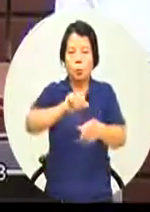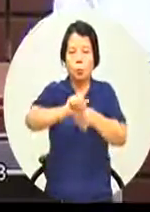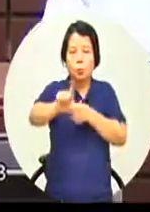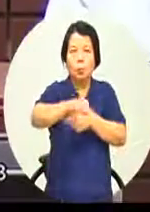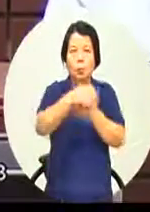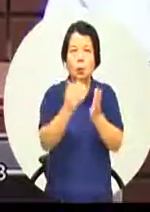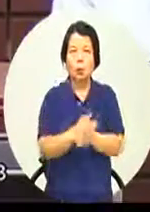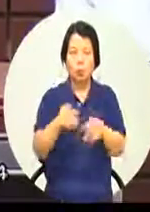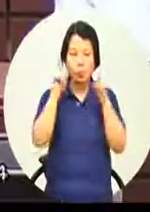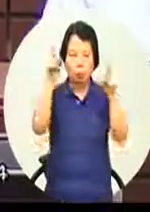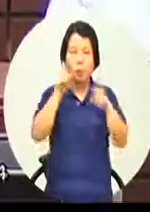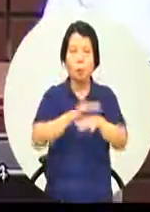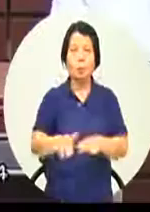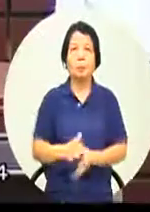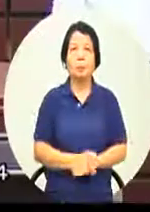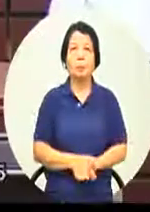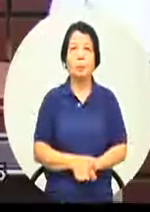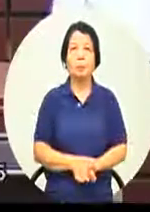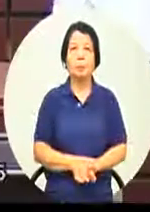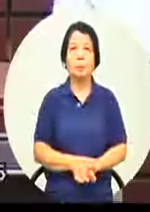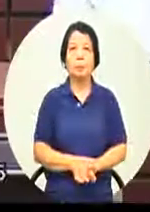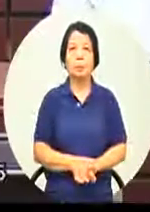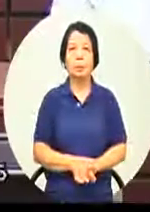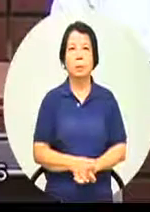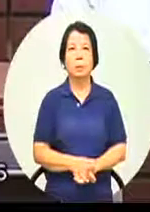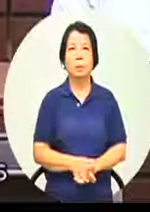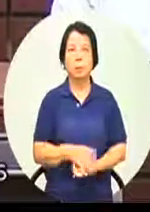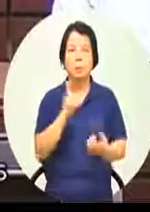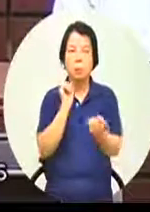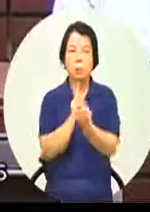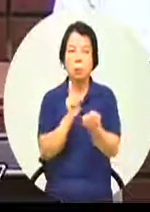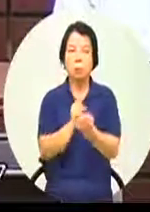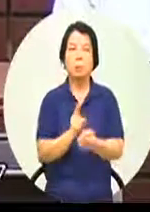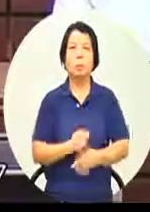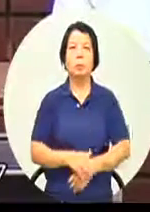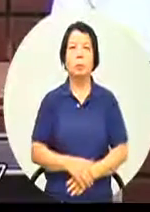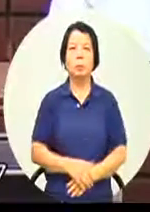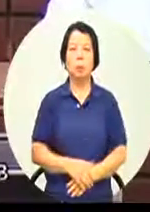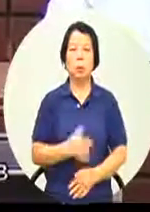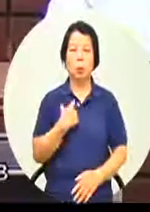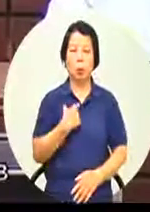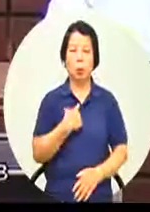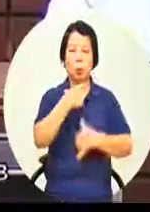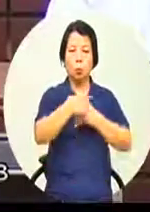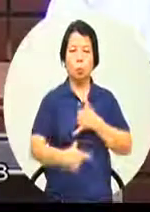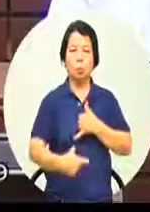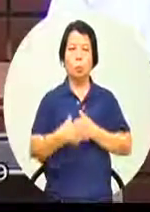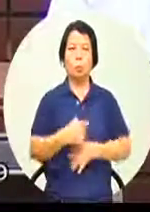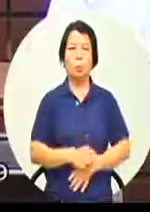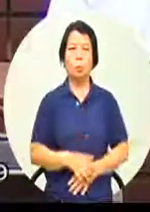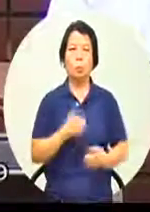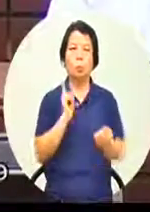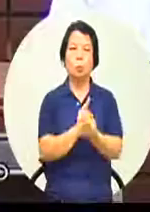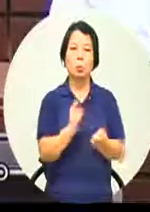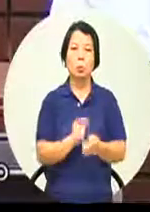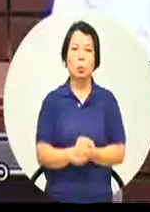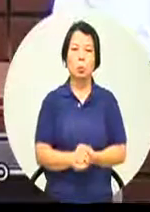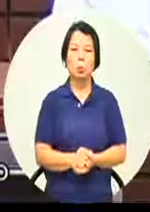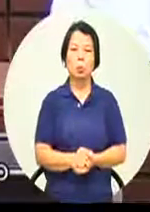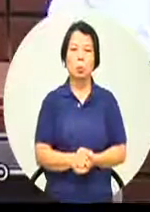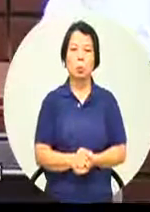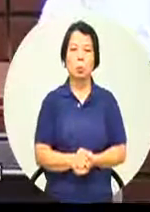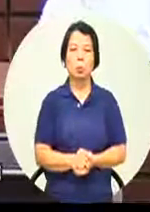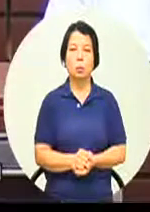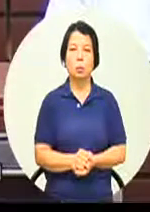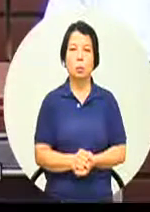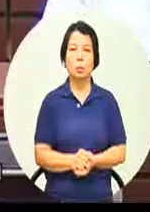更会生气了，因为怎样呢？对一些我个人的个人呢，哈，对一些真的不实的。 下次哈，你